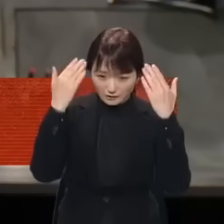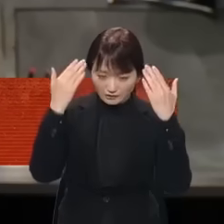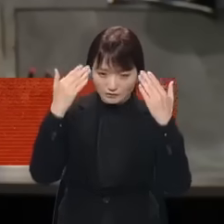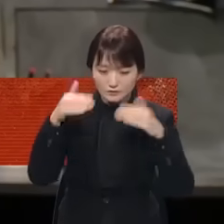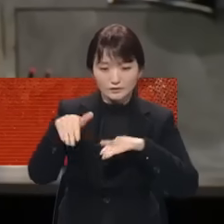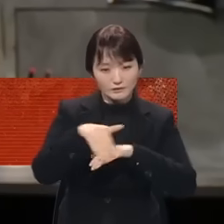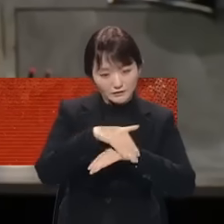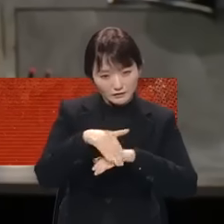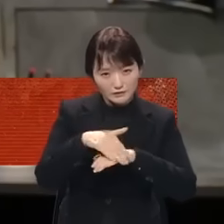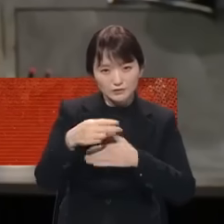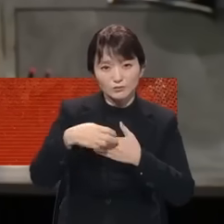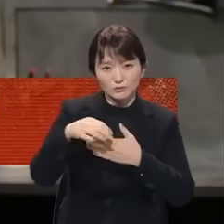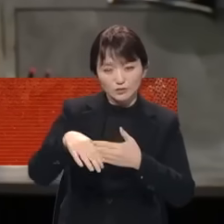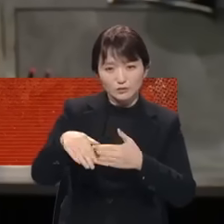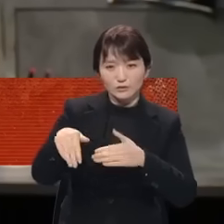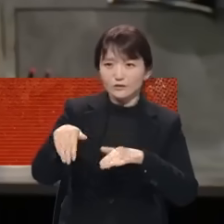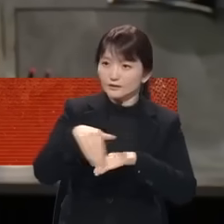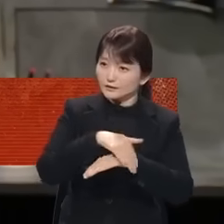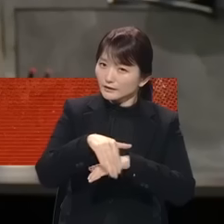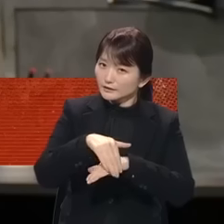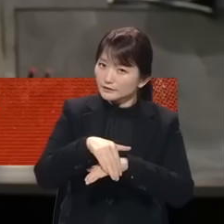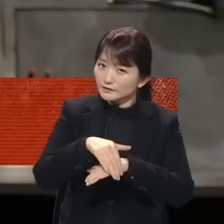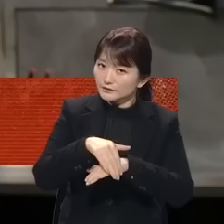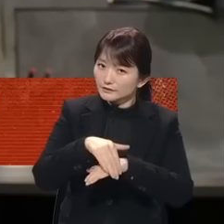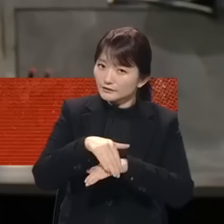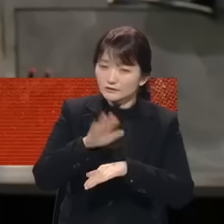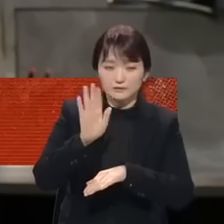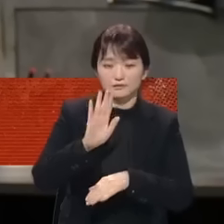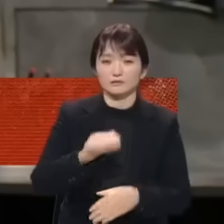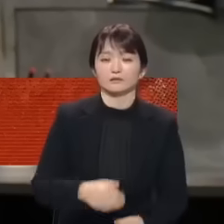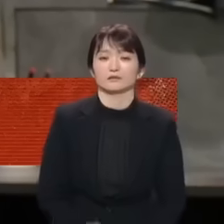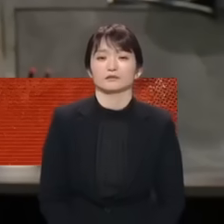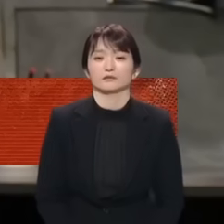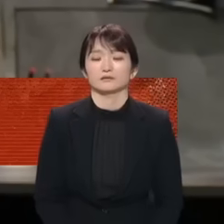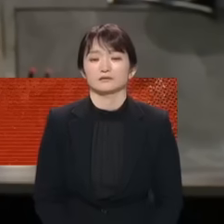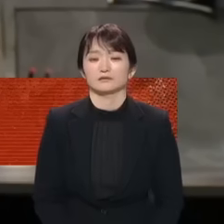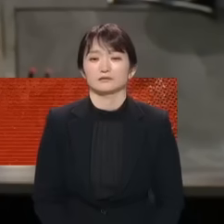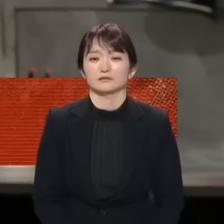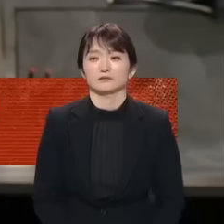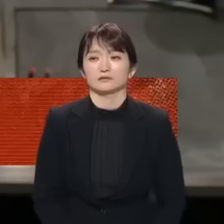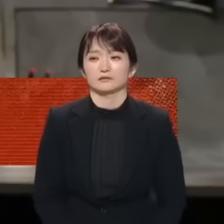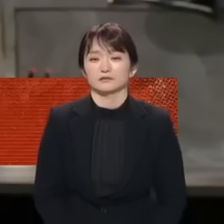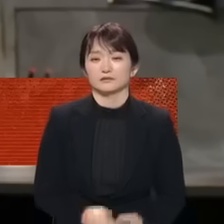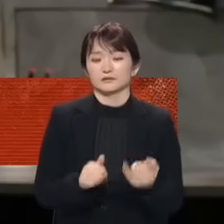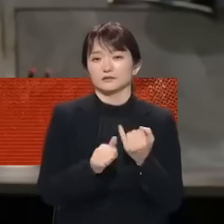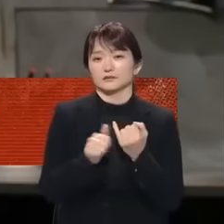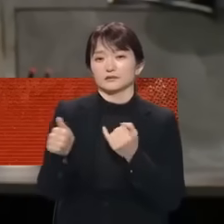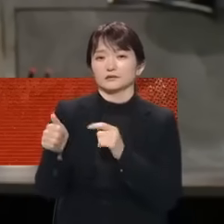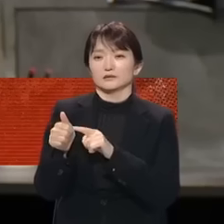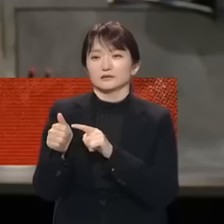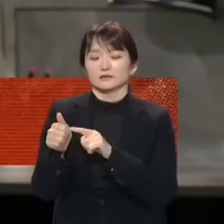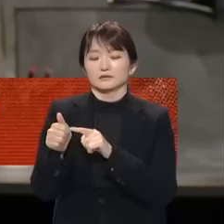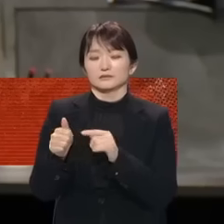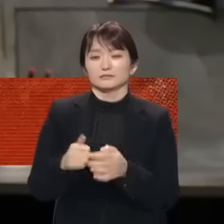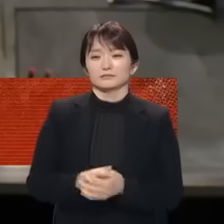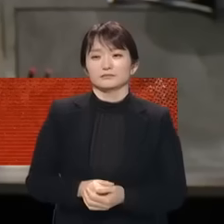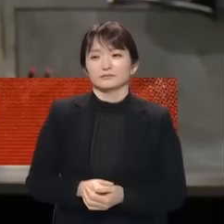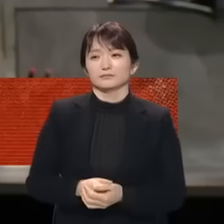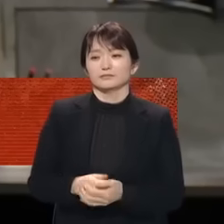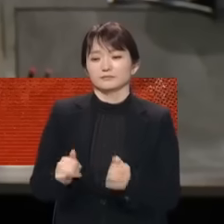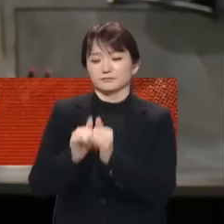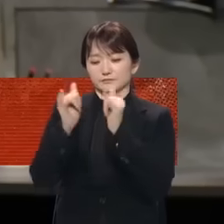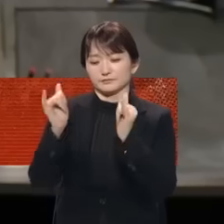다니기도 하냐이 경우에는 그럴 정도의 연세 연배은 아니잖아요 그럼 혹시 이제 남편분이 만약에 여러 가지 이제